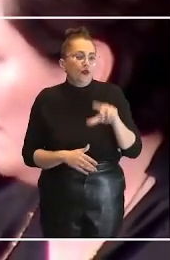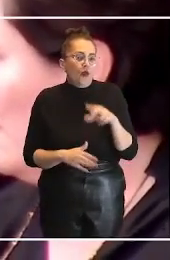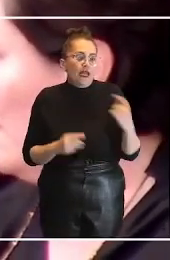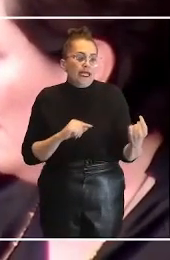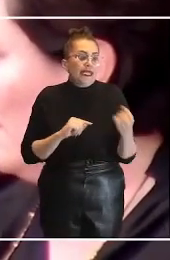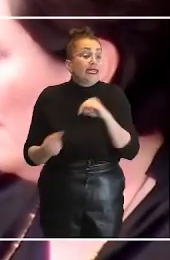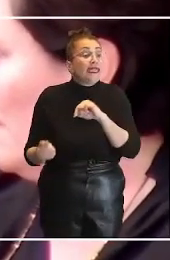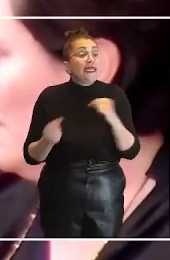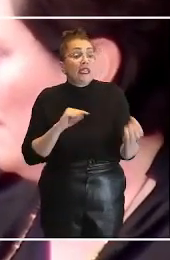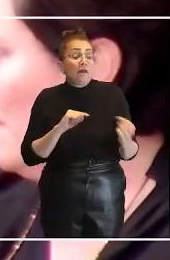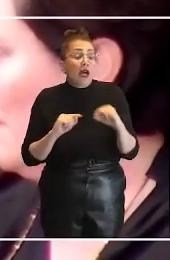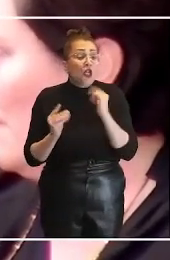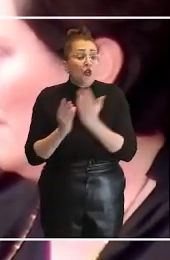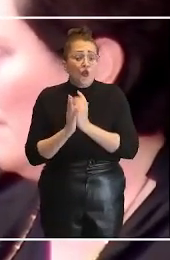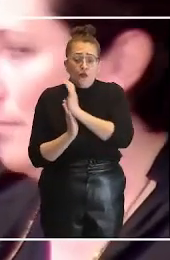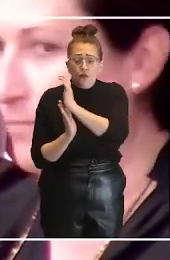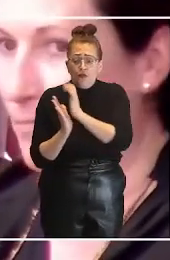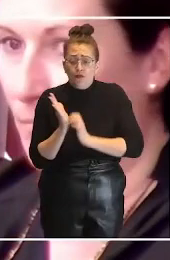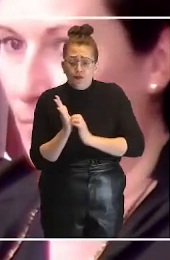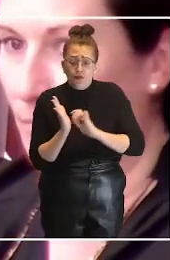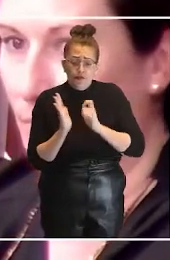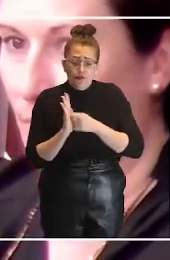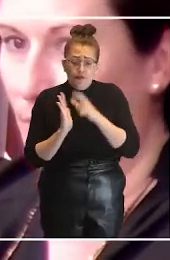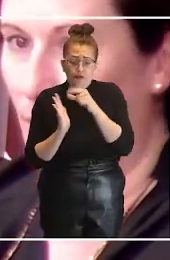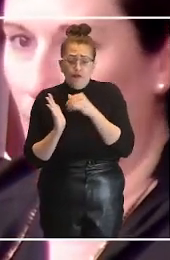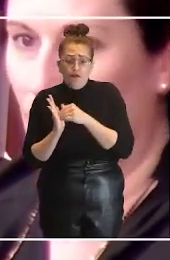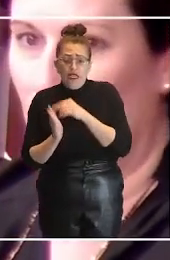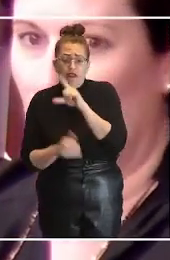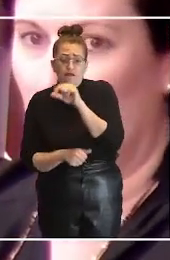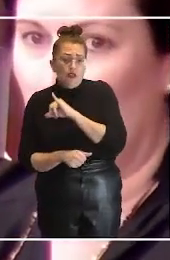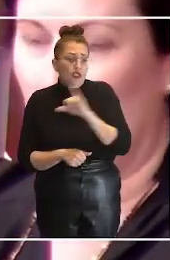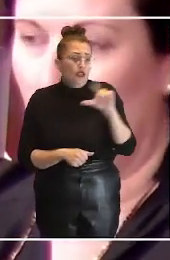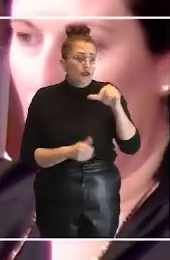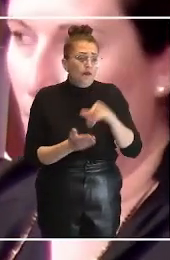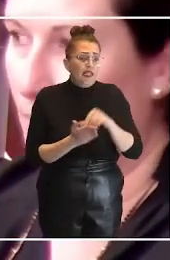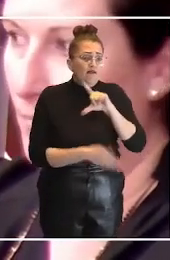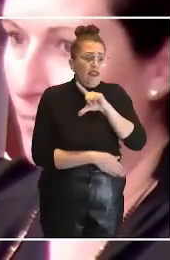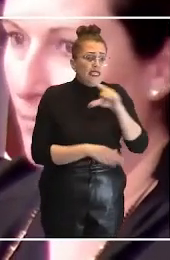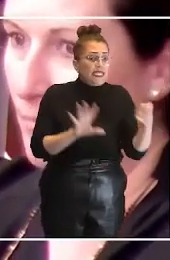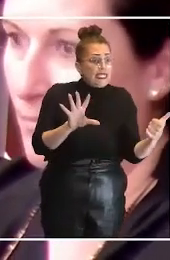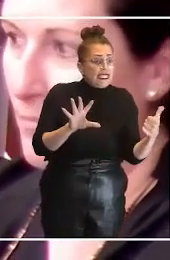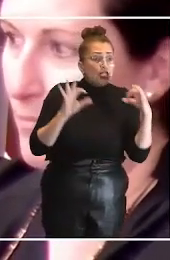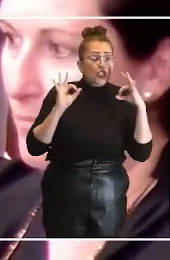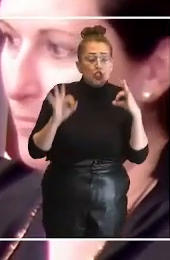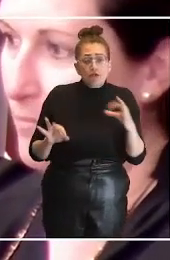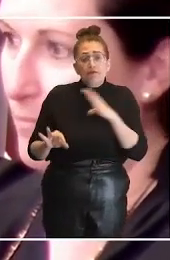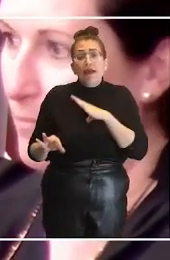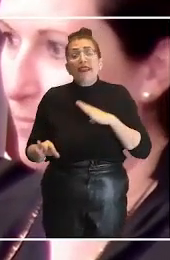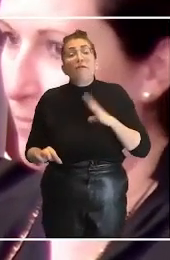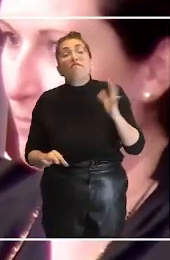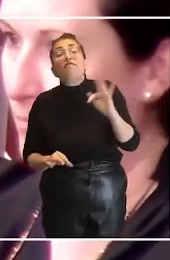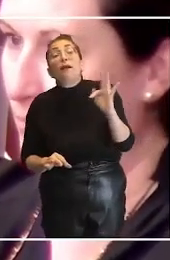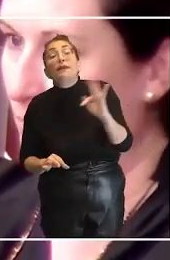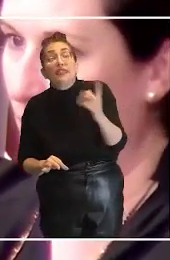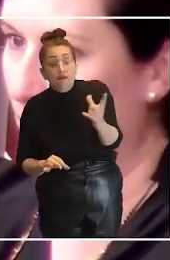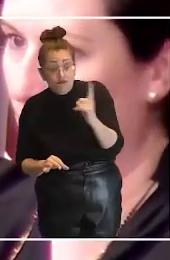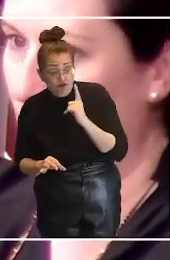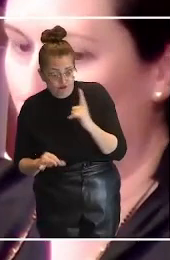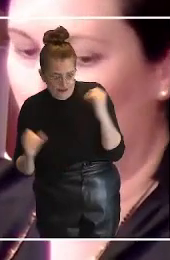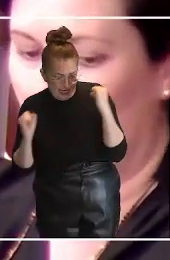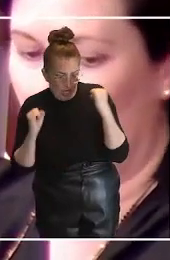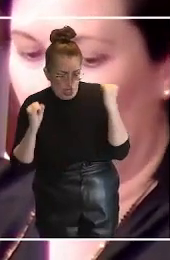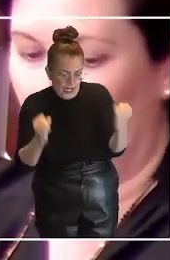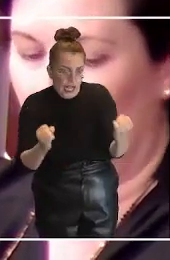un document censé cadrer une stratégie de 2020 à 2026. Donc, je souscris totalement aux propos d'Anne Famille. Peut-on parler de bilan